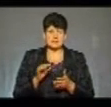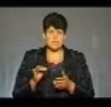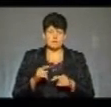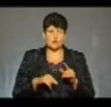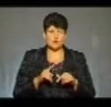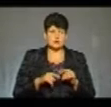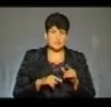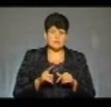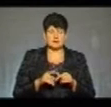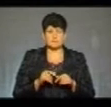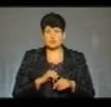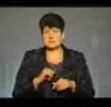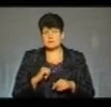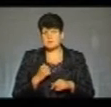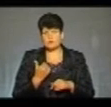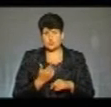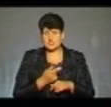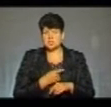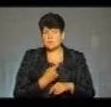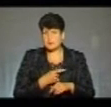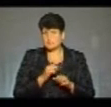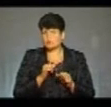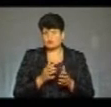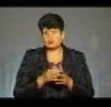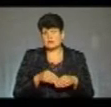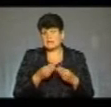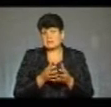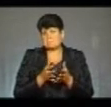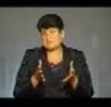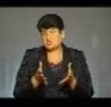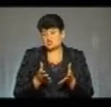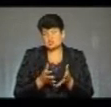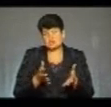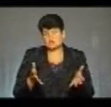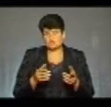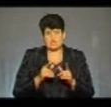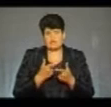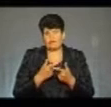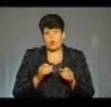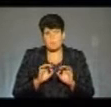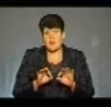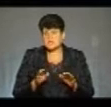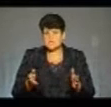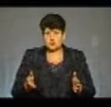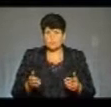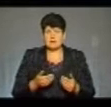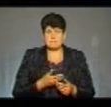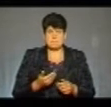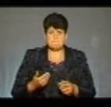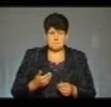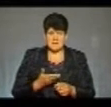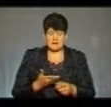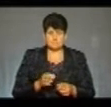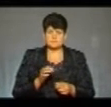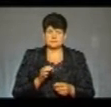родина, або самі вони, чи медики вам зможуть дати більш ширшу інформацію. Ми